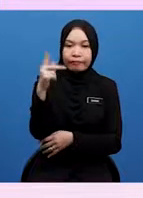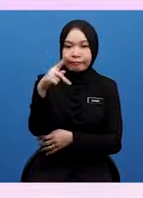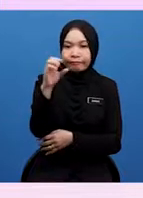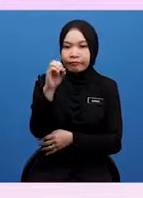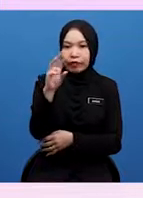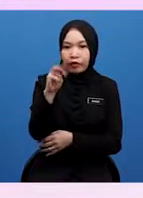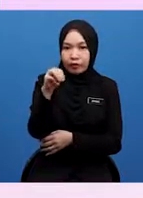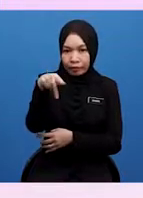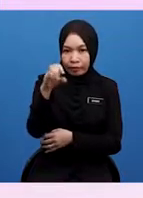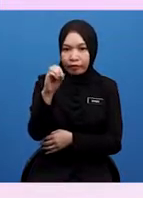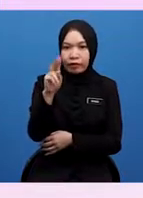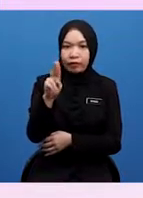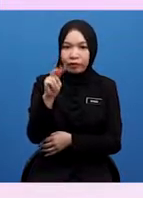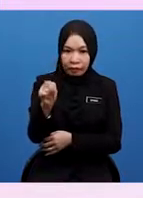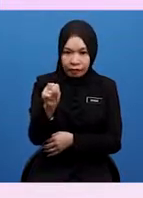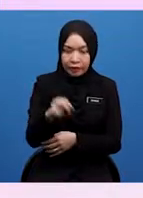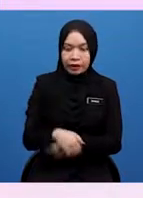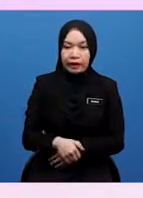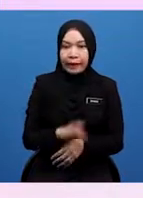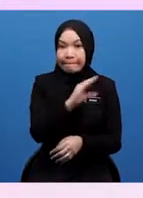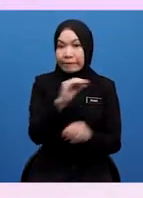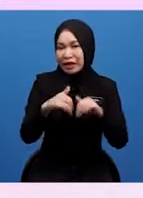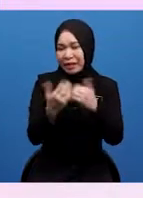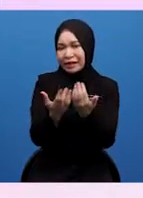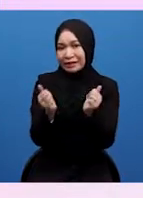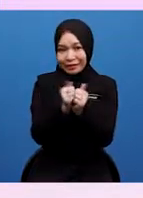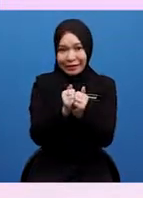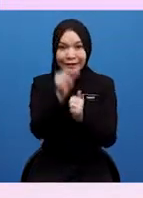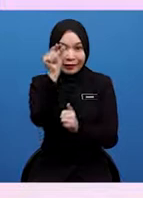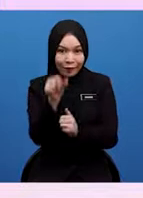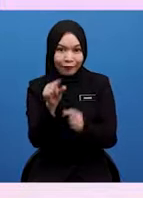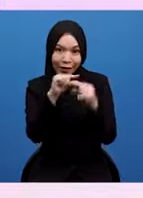Bagaimana pula dengan graf garis? Untuk